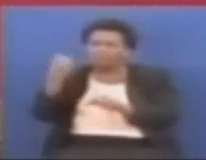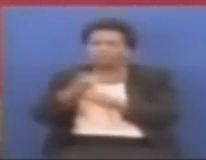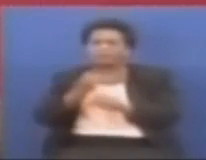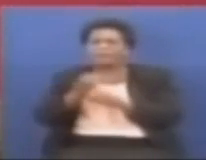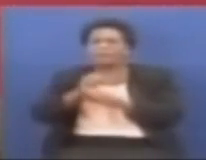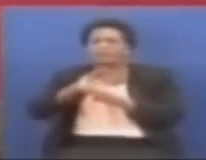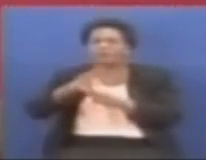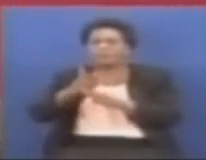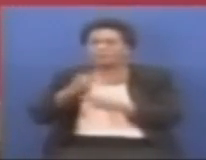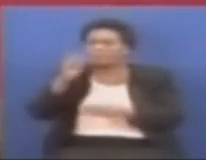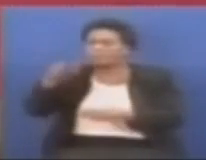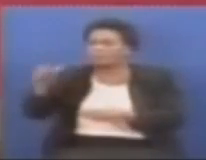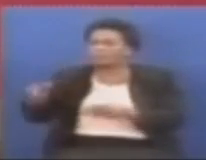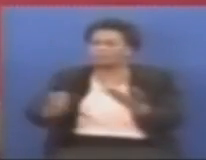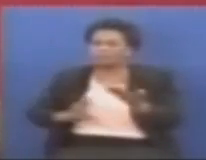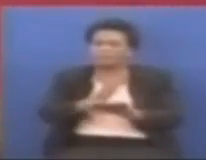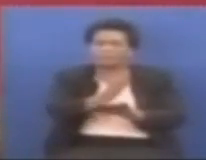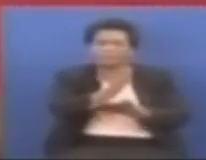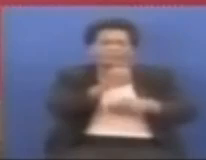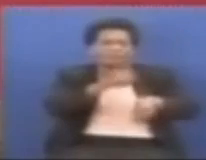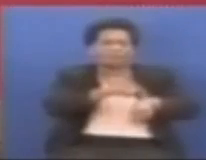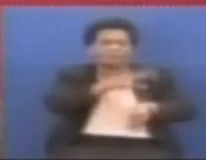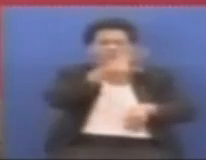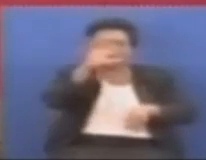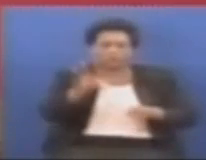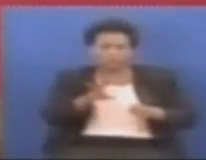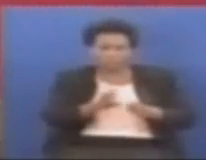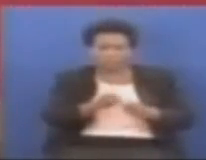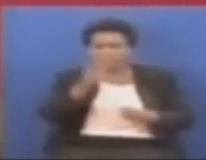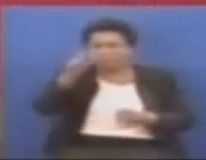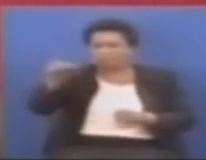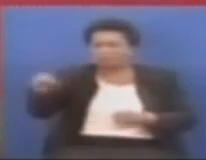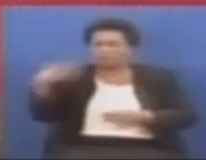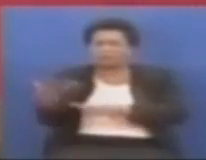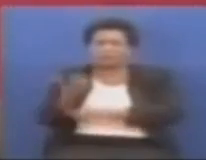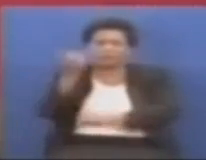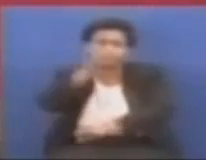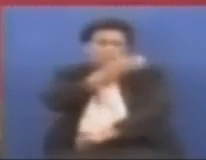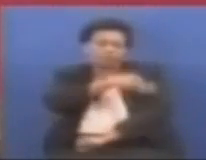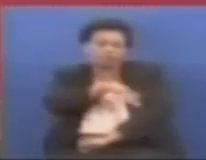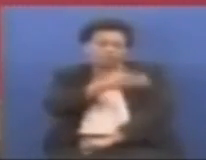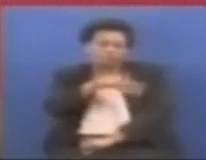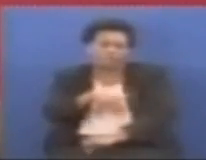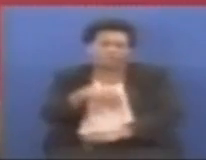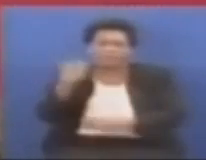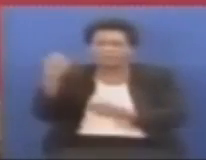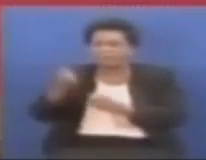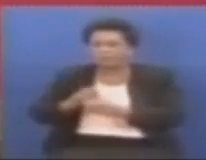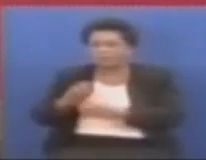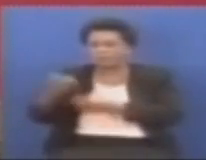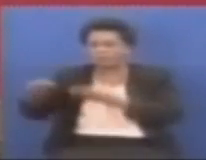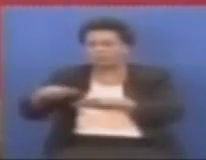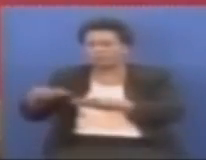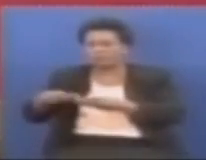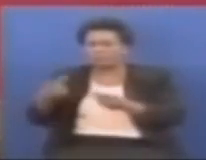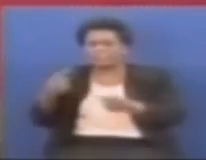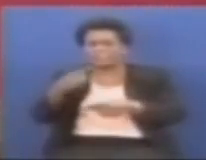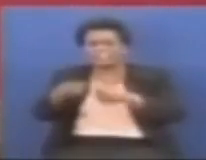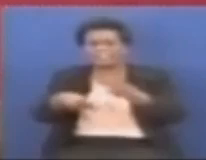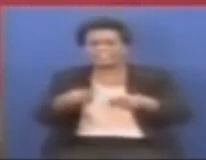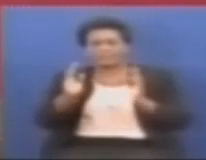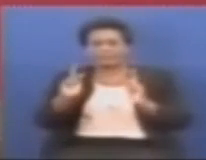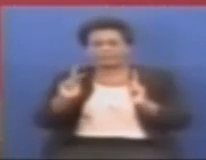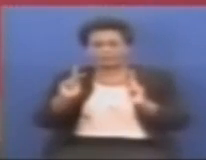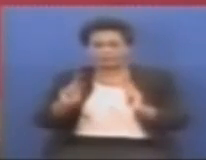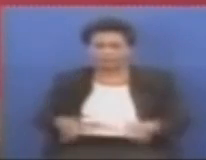hii iendelee kupitika kipindi chote wananchi waendelee kupata huduma na kufanya shughuli zao za kiuchumi. Lakini Mheshimiwa